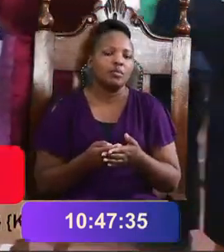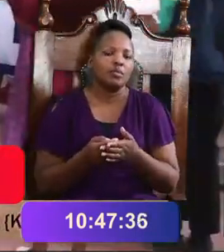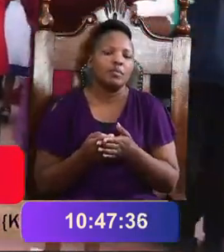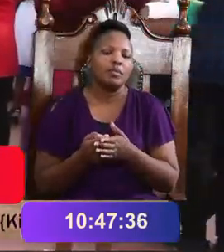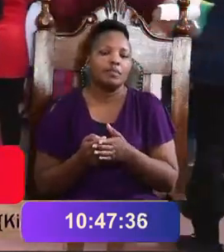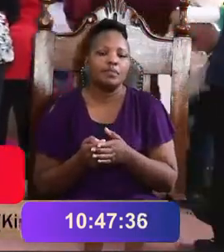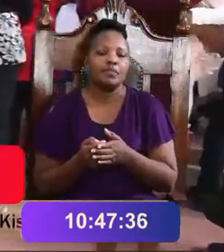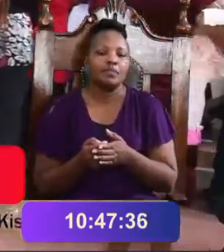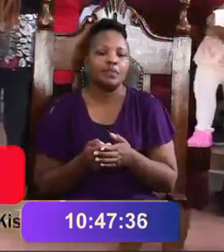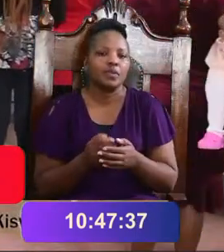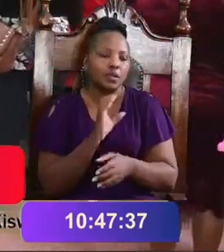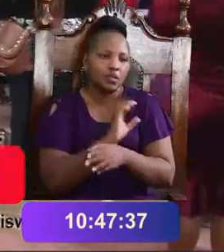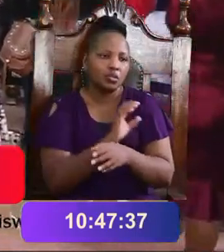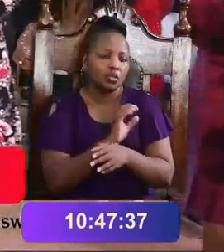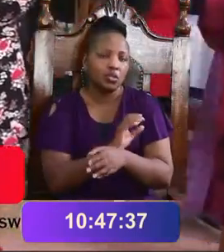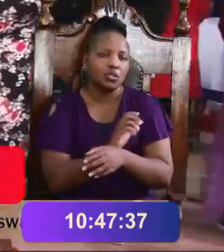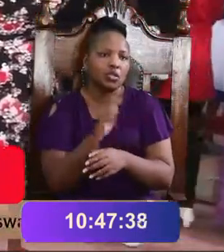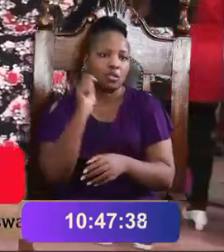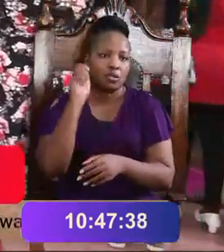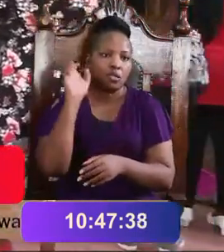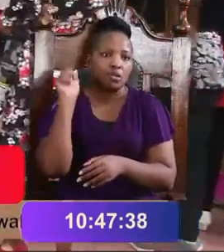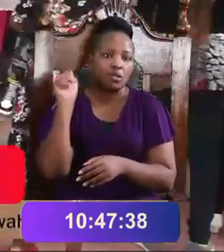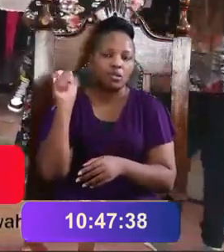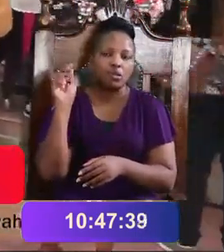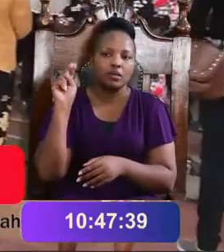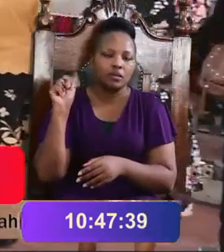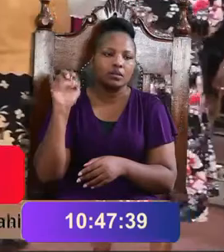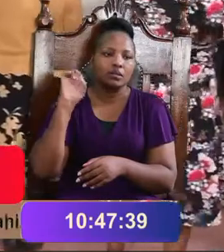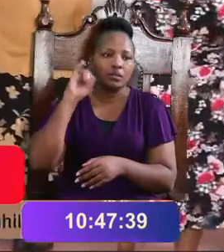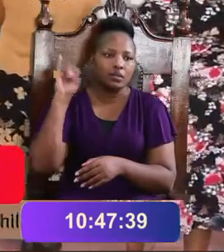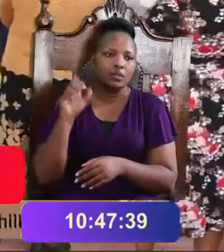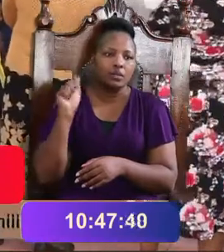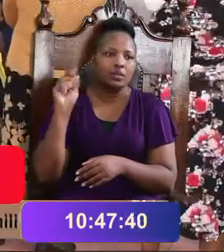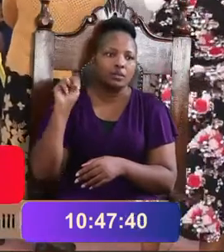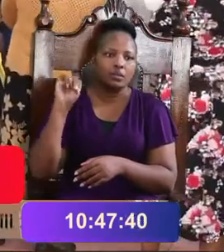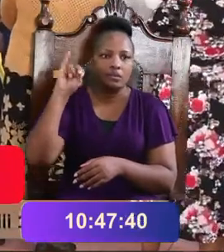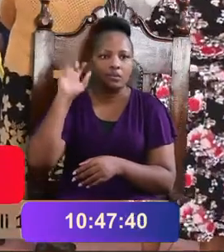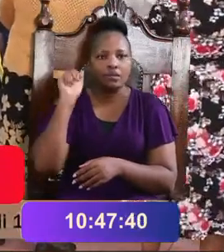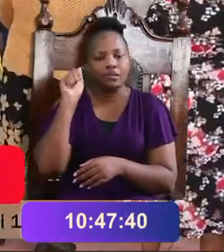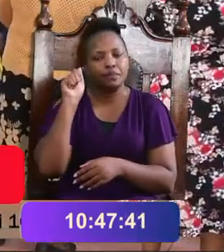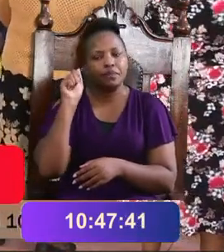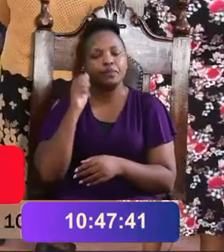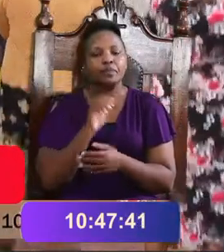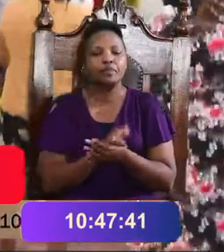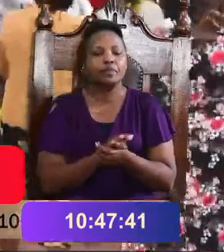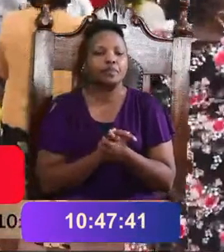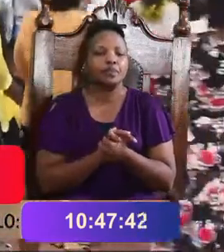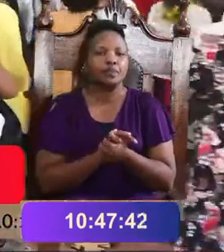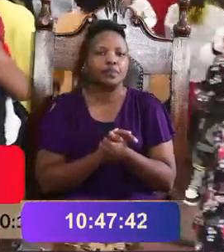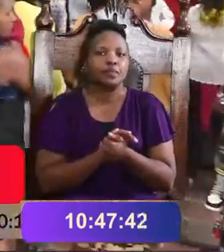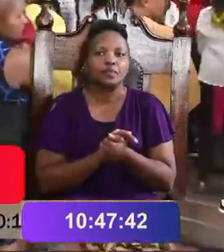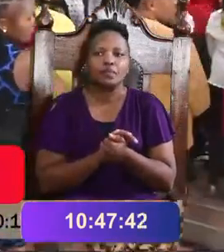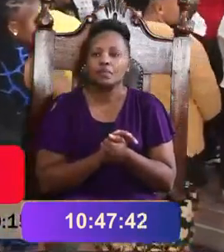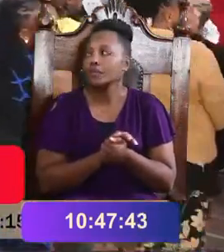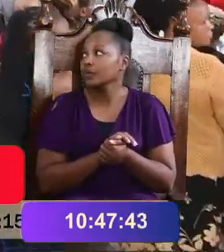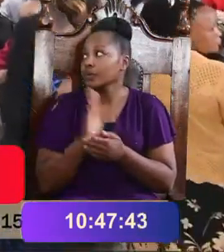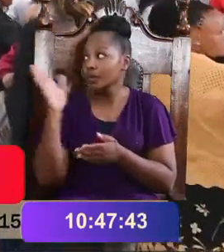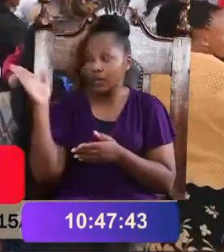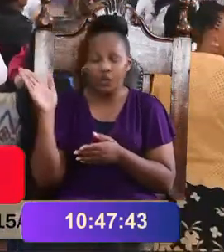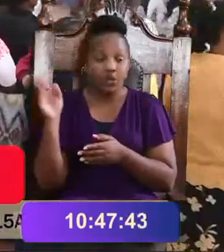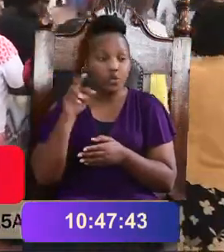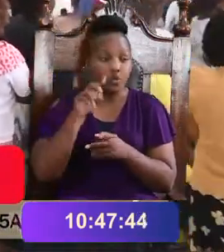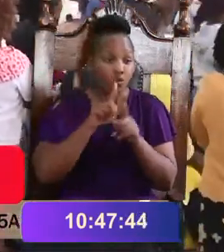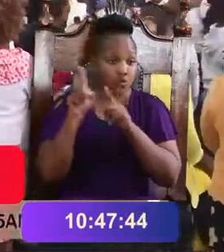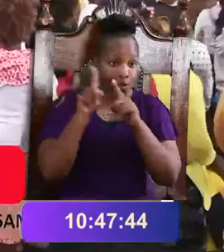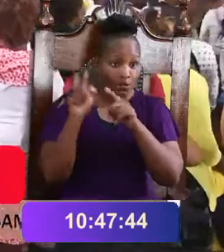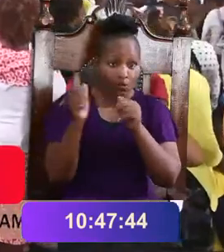katika kanisa letu kule, na hapo ndiye watakuwa na nitaandamana nao.